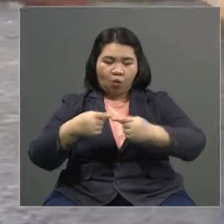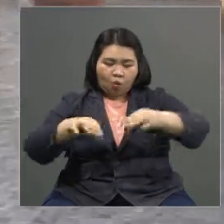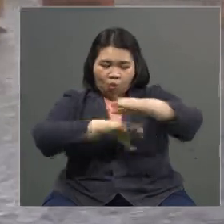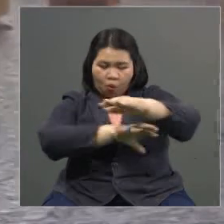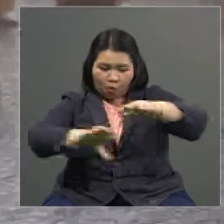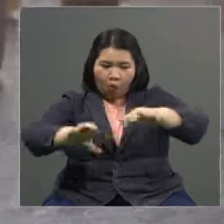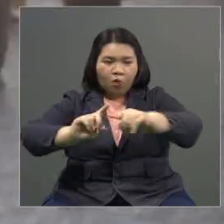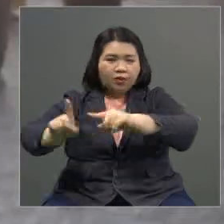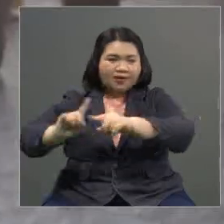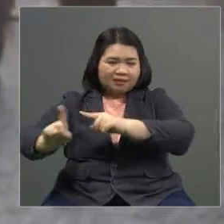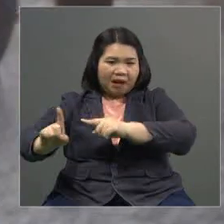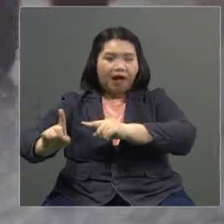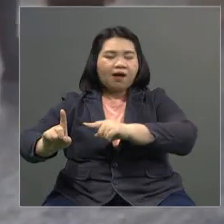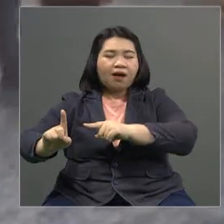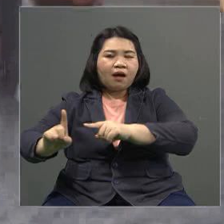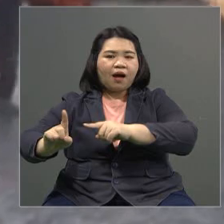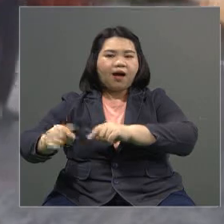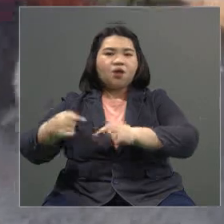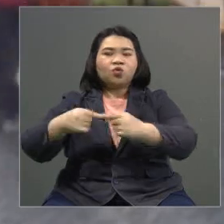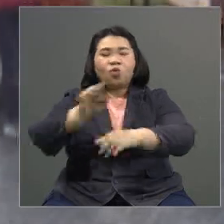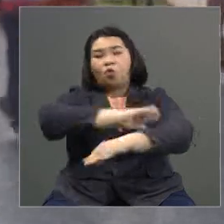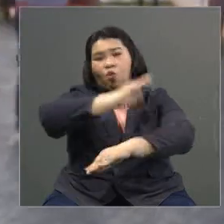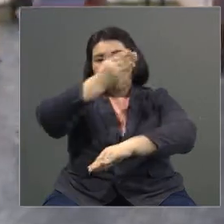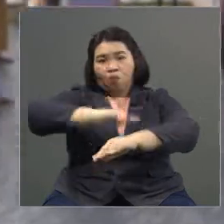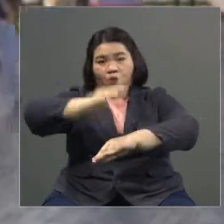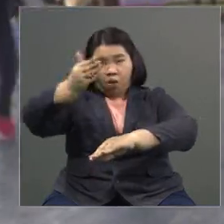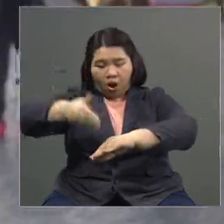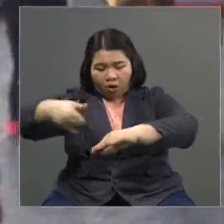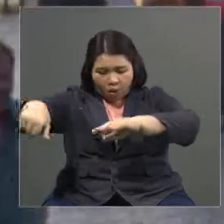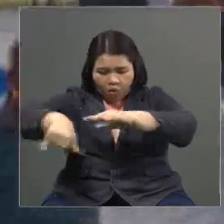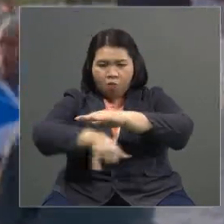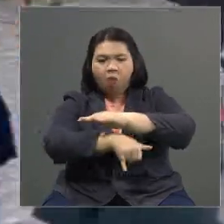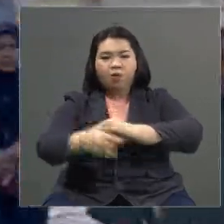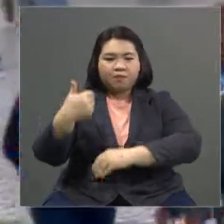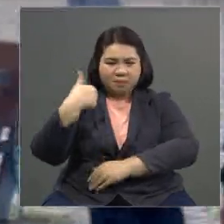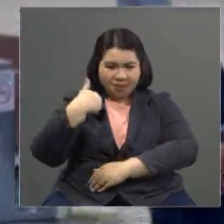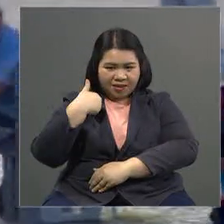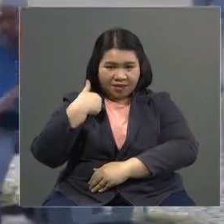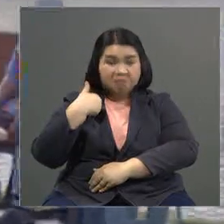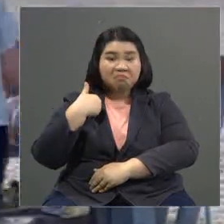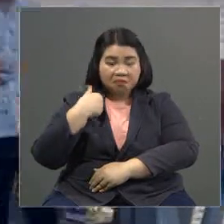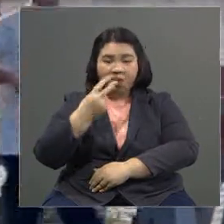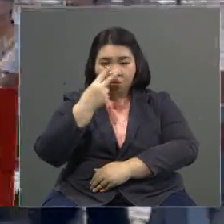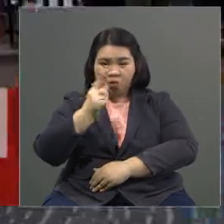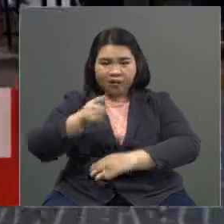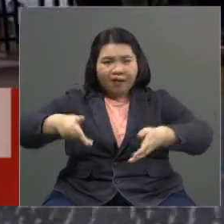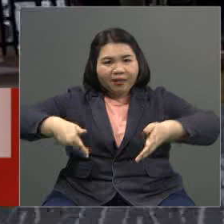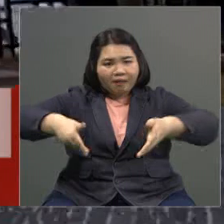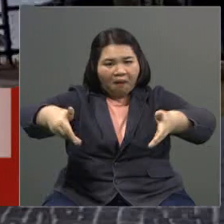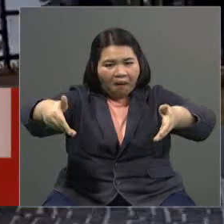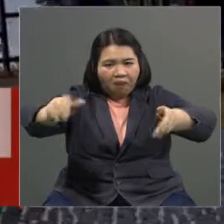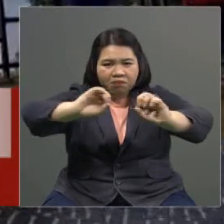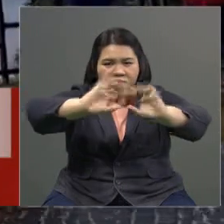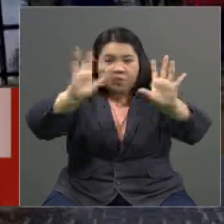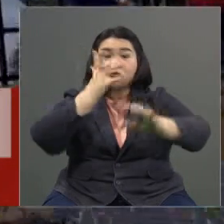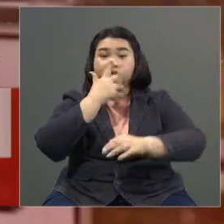มงคลฤกษ์อุโมงค์รอดภูเขาแห่งแรกของประเทศไทยแล้วก็เยี่ยมชมสกายวออัยเวงค่ะส่วนวันสุด